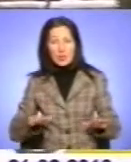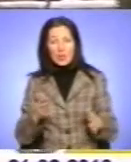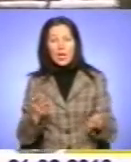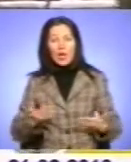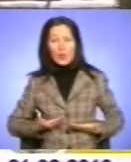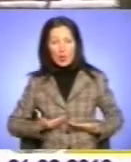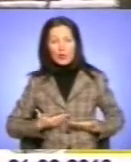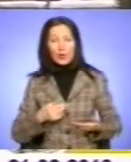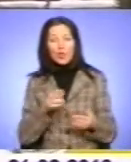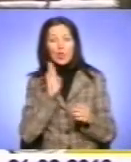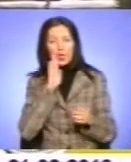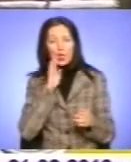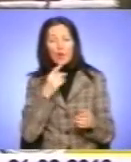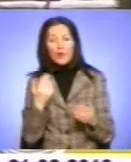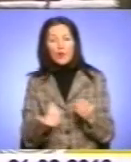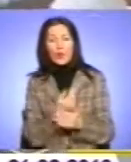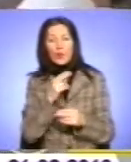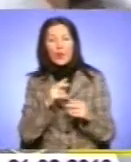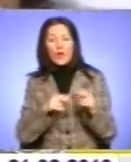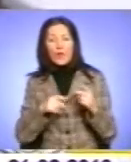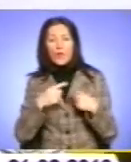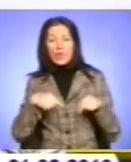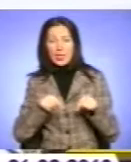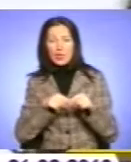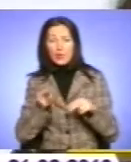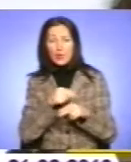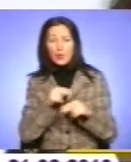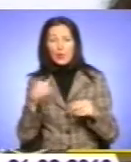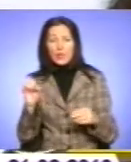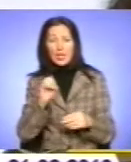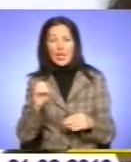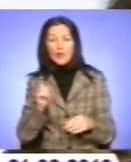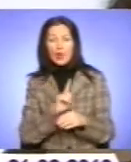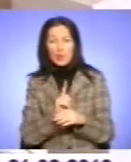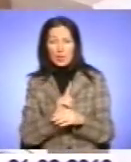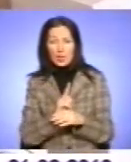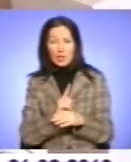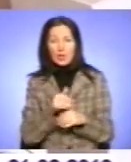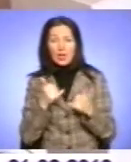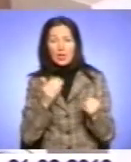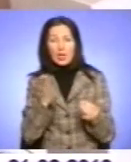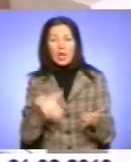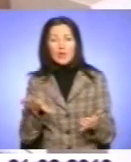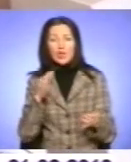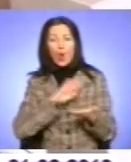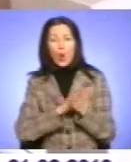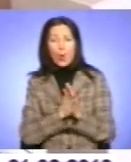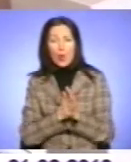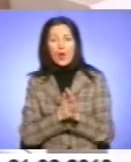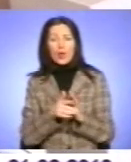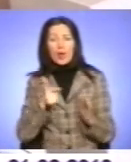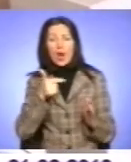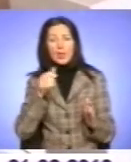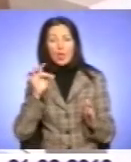новому відділенні, відремонтованому за євростандартами. Для них створені усі умови – це гардеробна, душова, пральня,